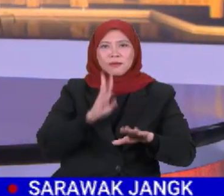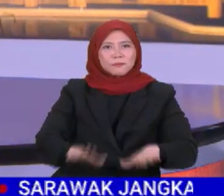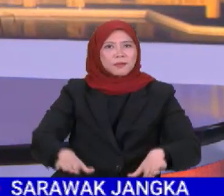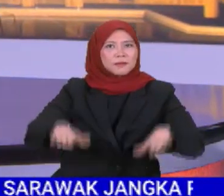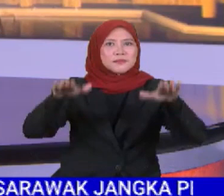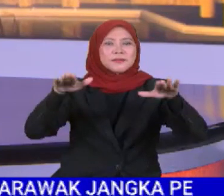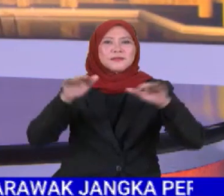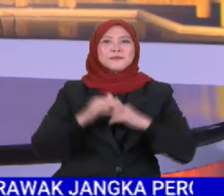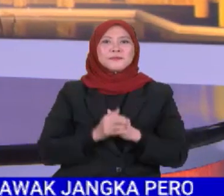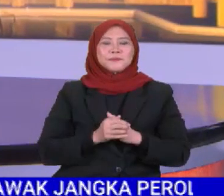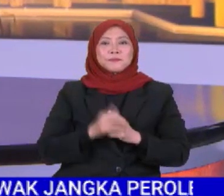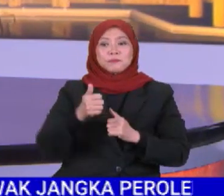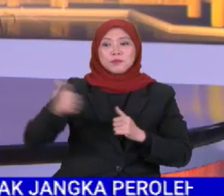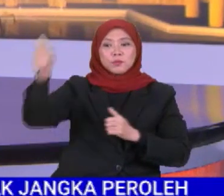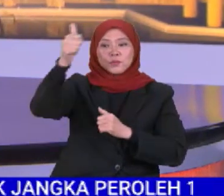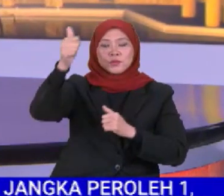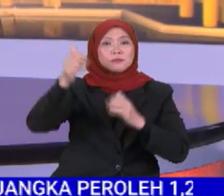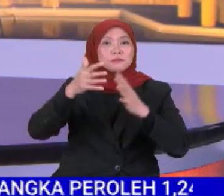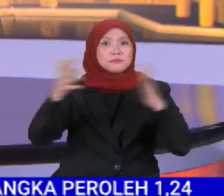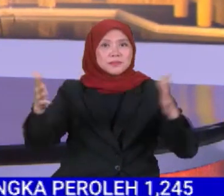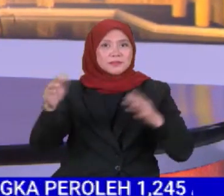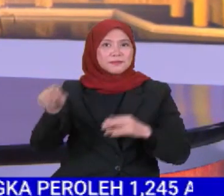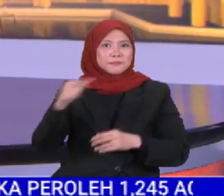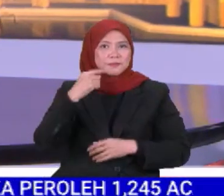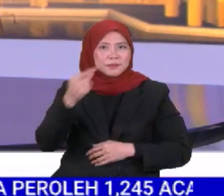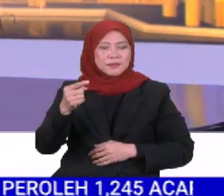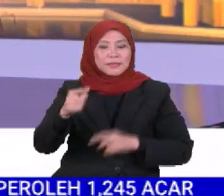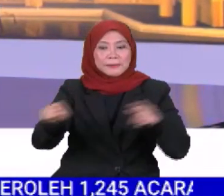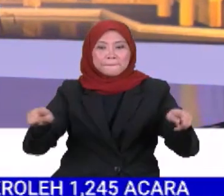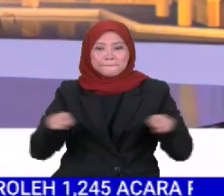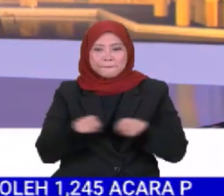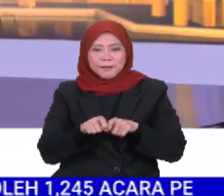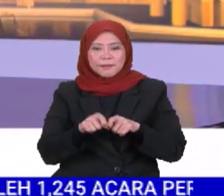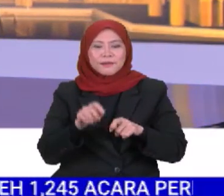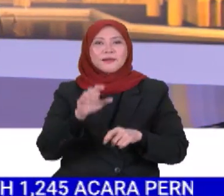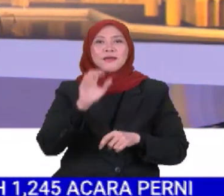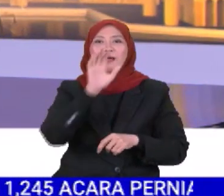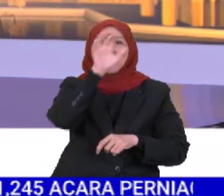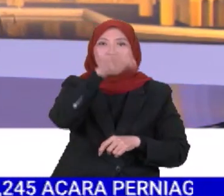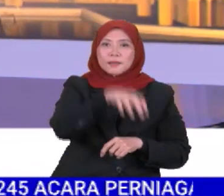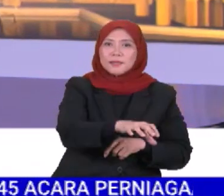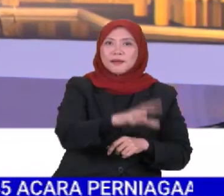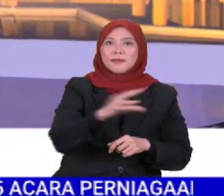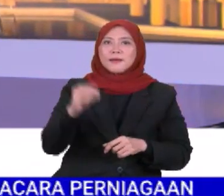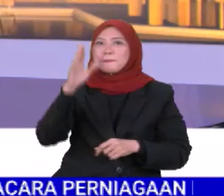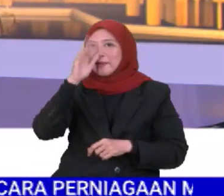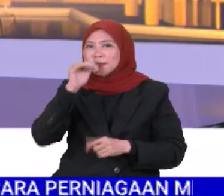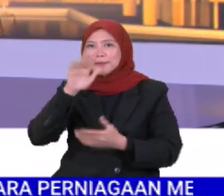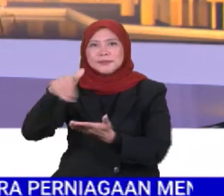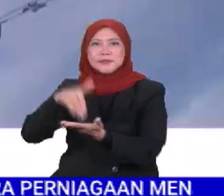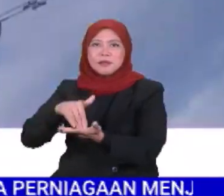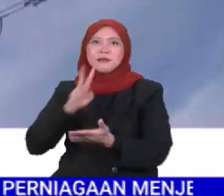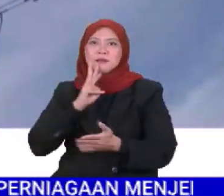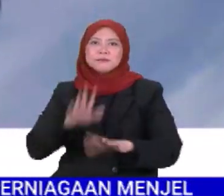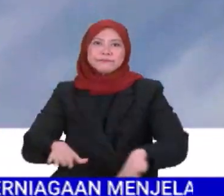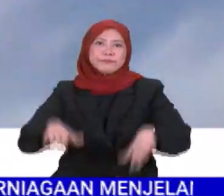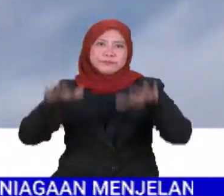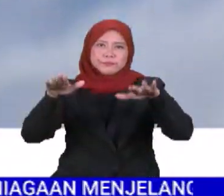pengurus besarnya khairizam Ibrahim kata lokasi dikenal pastilah daerah alu gajah dan Melaka Tengah